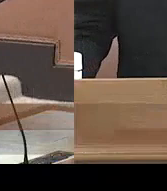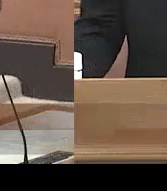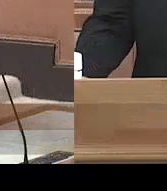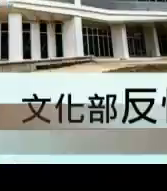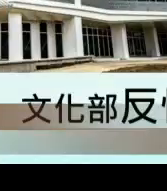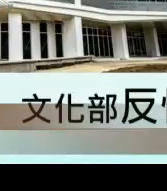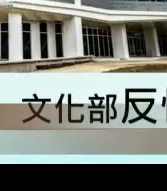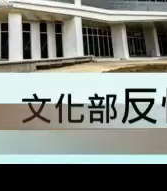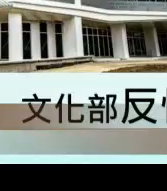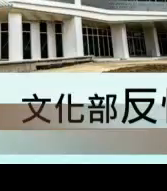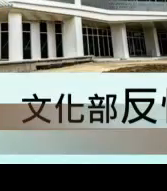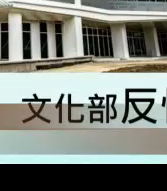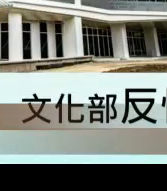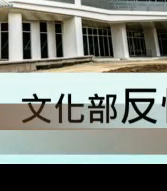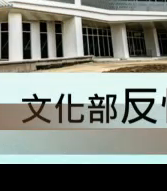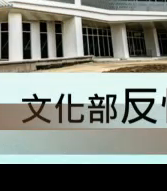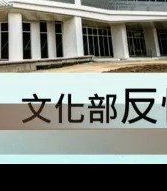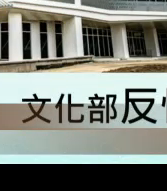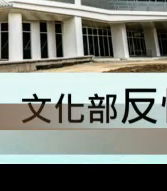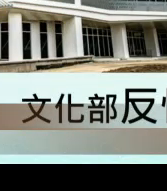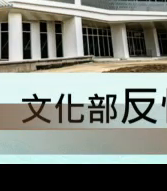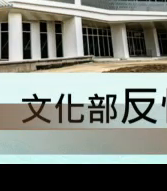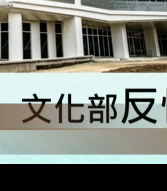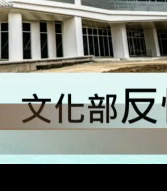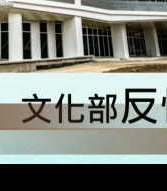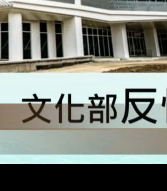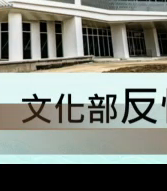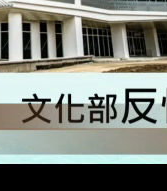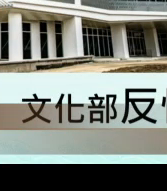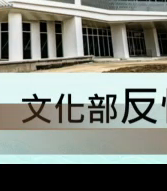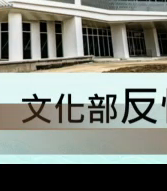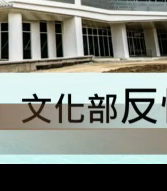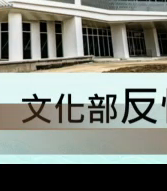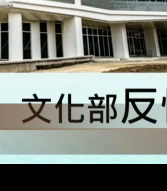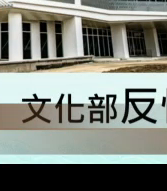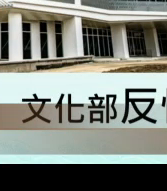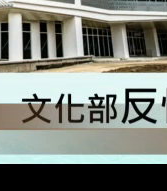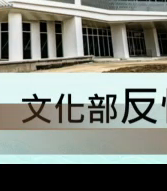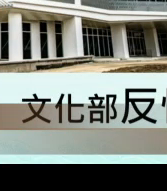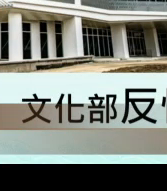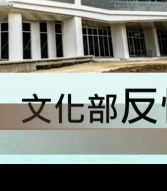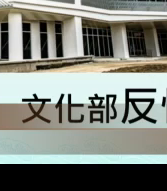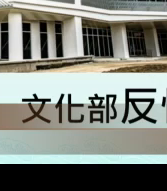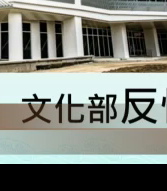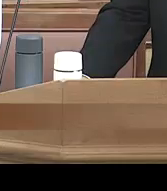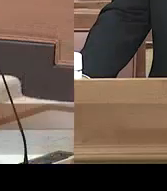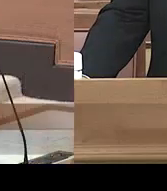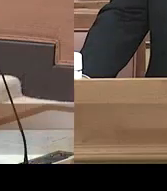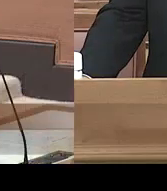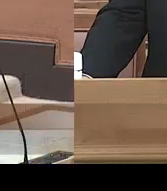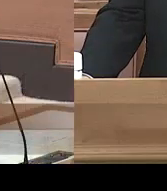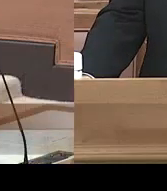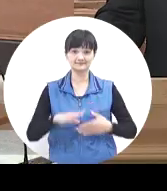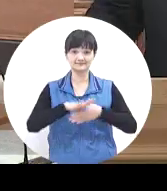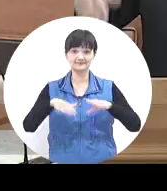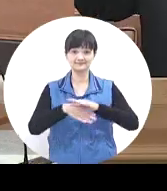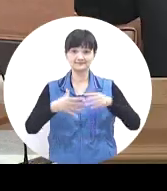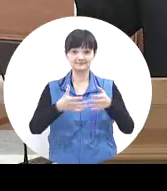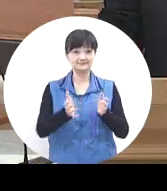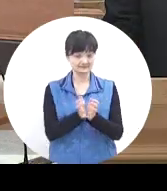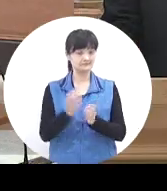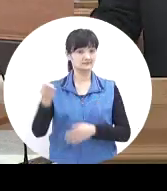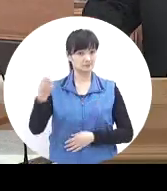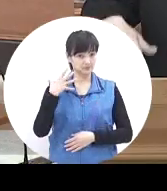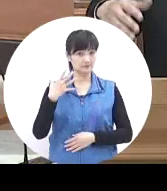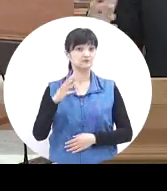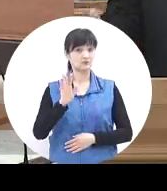为什么又有变数？ 确实啦，文化部是给我一个很清楚的明确的答案， 他们